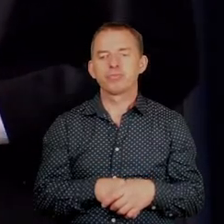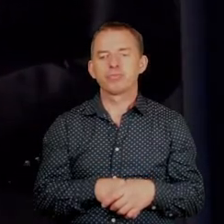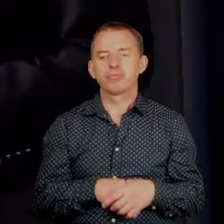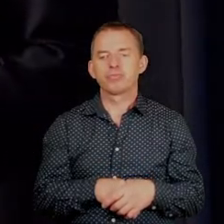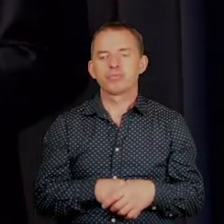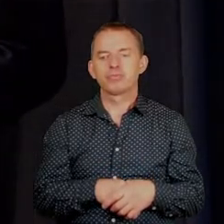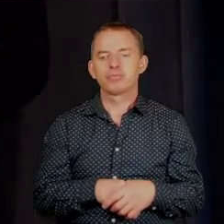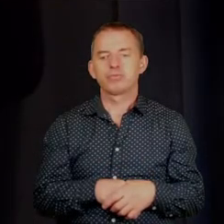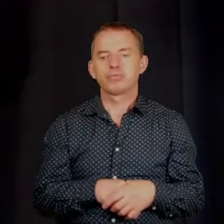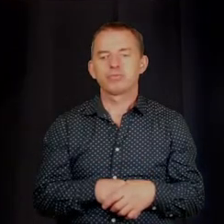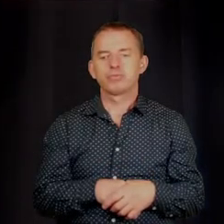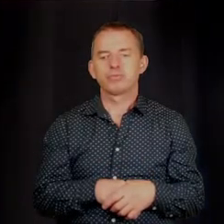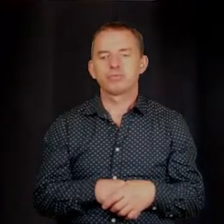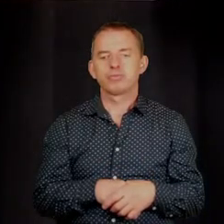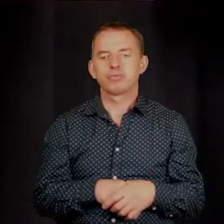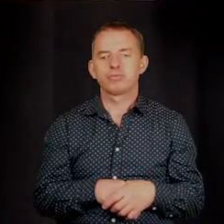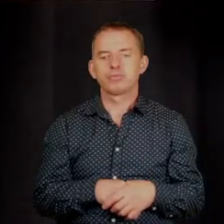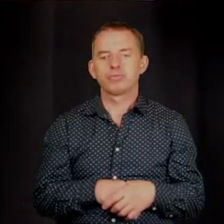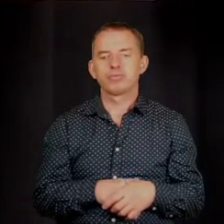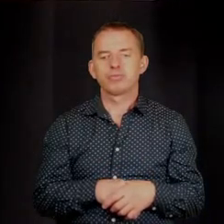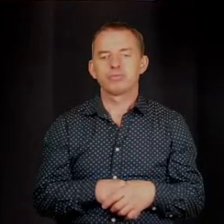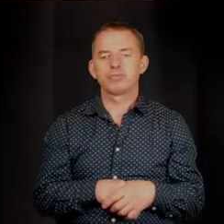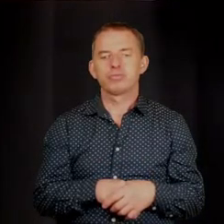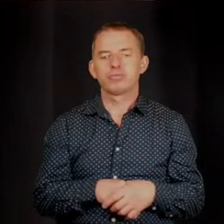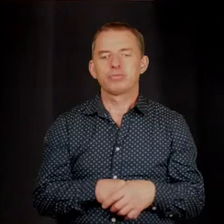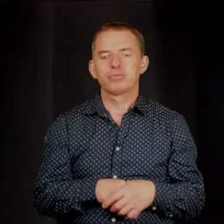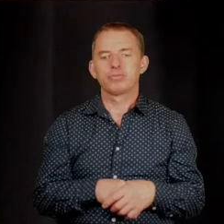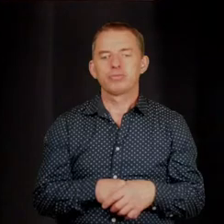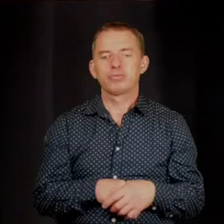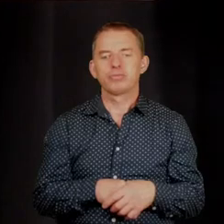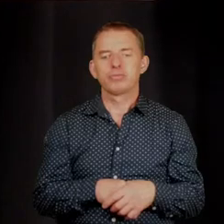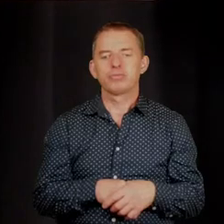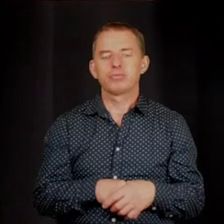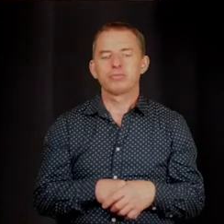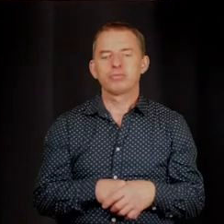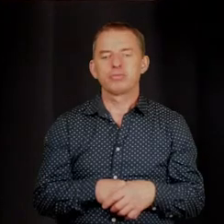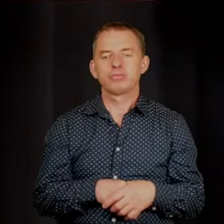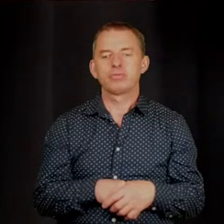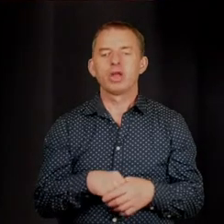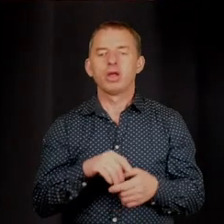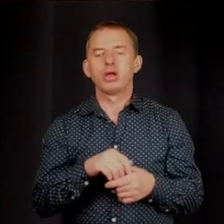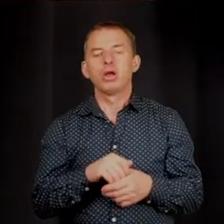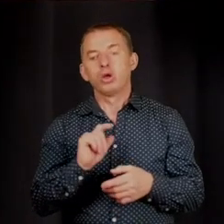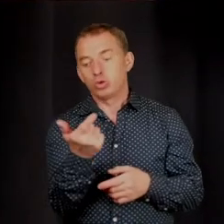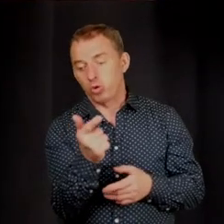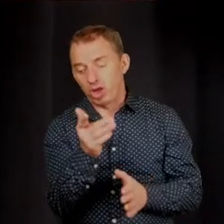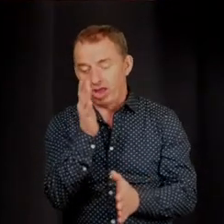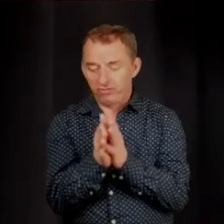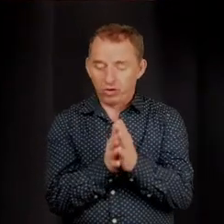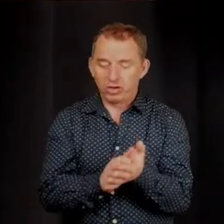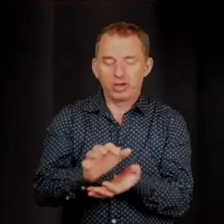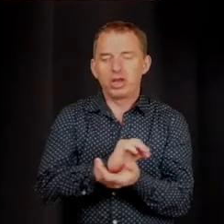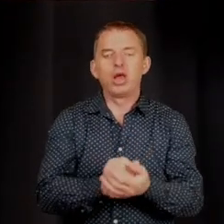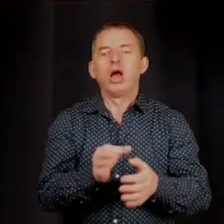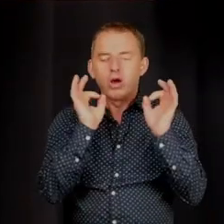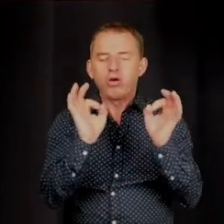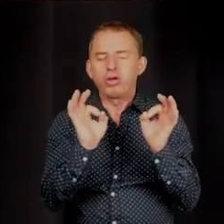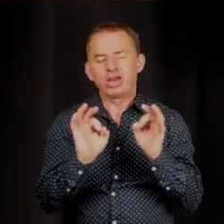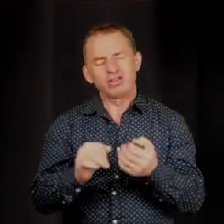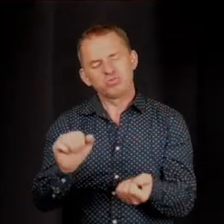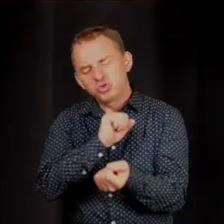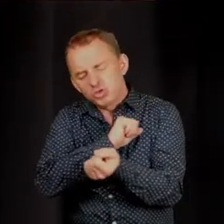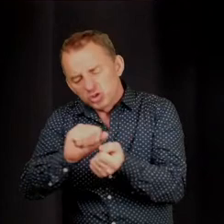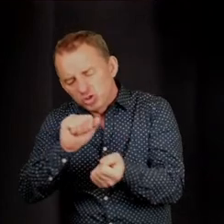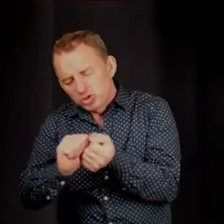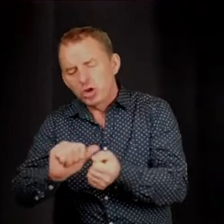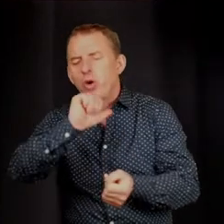The Second World War devastated Europe. Druga wojna światowa kompletnie zniszczyła Europę.